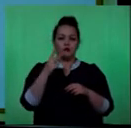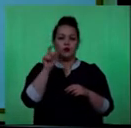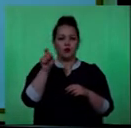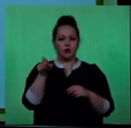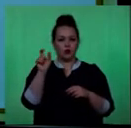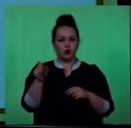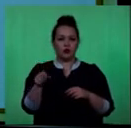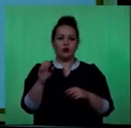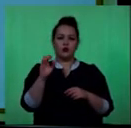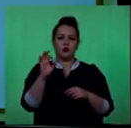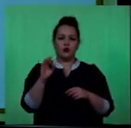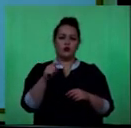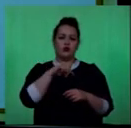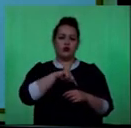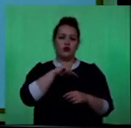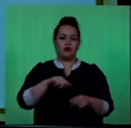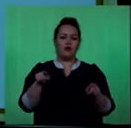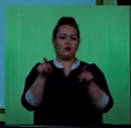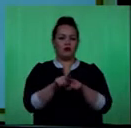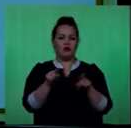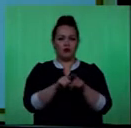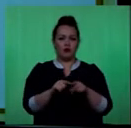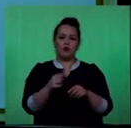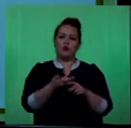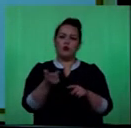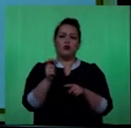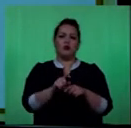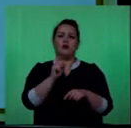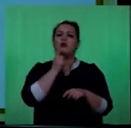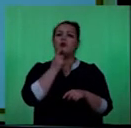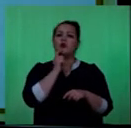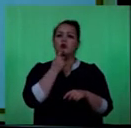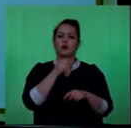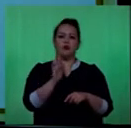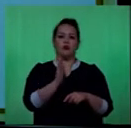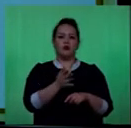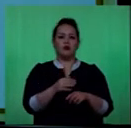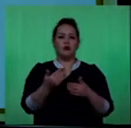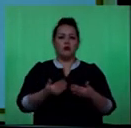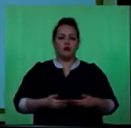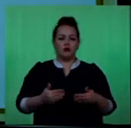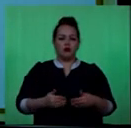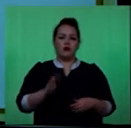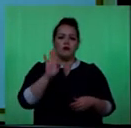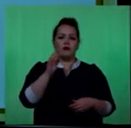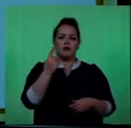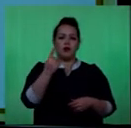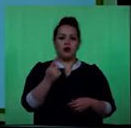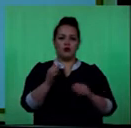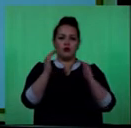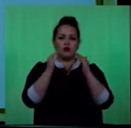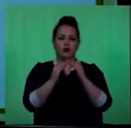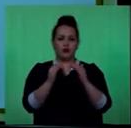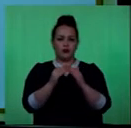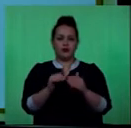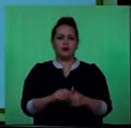со схожими чертами характера очень трудно будет жить в одном помещении